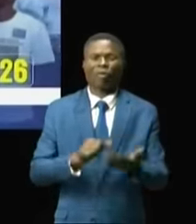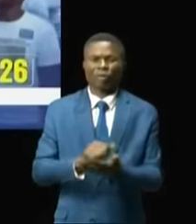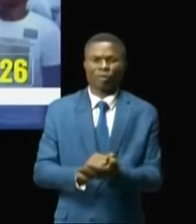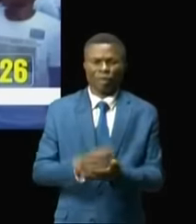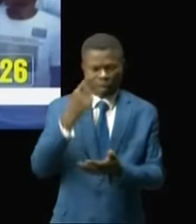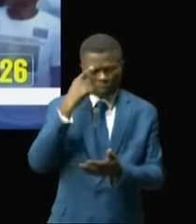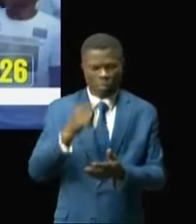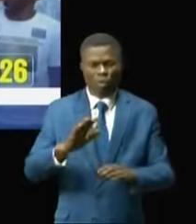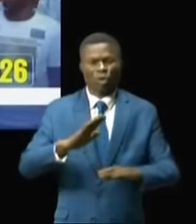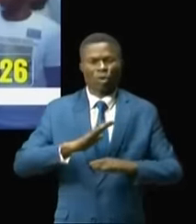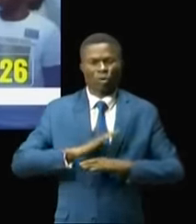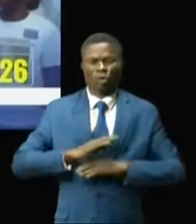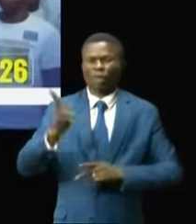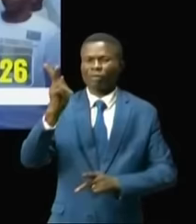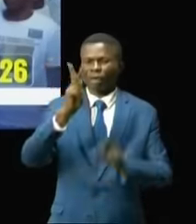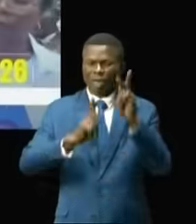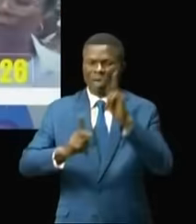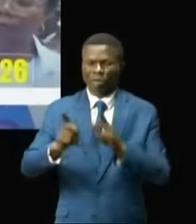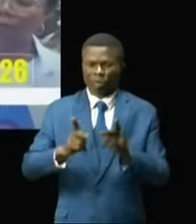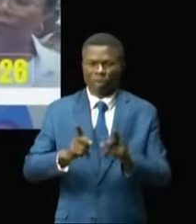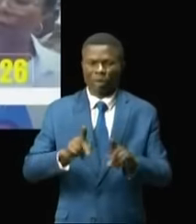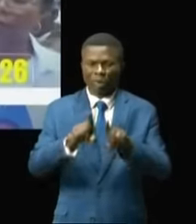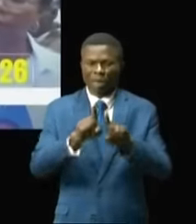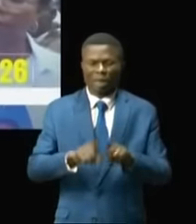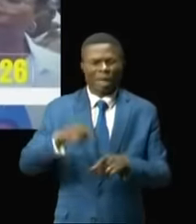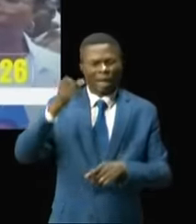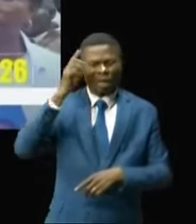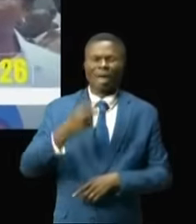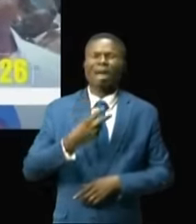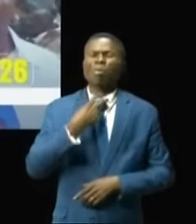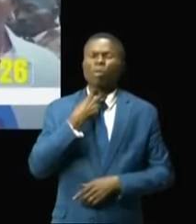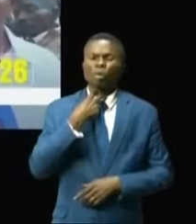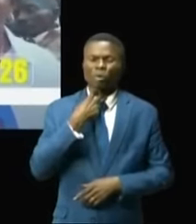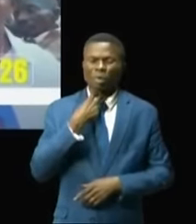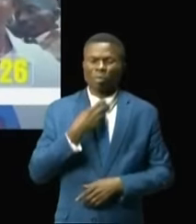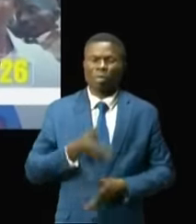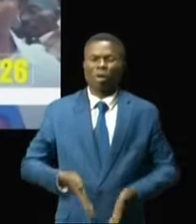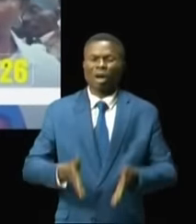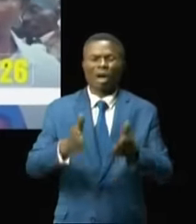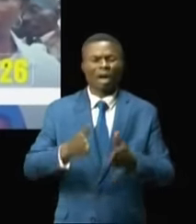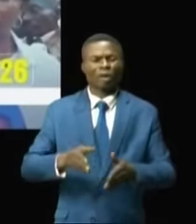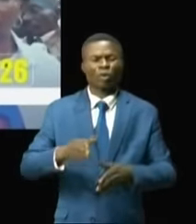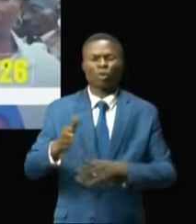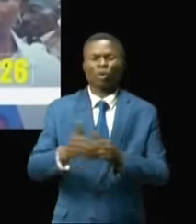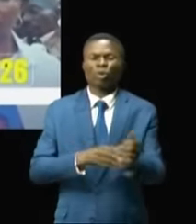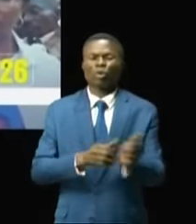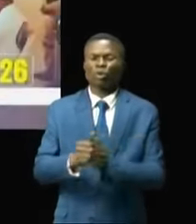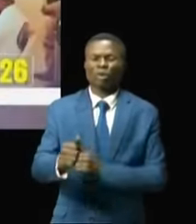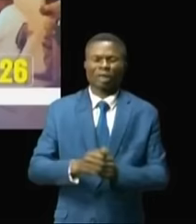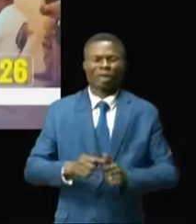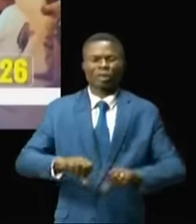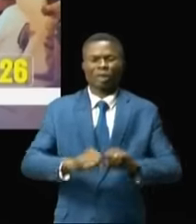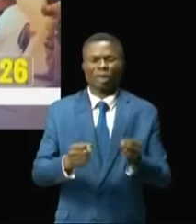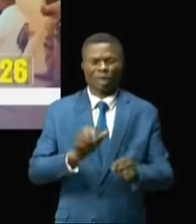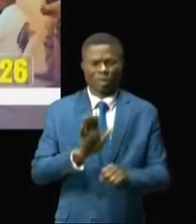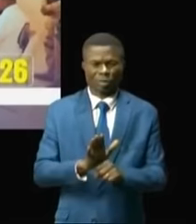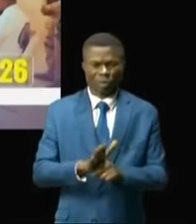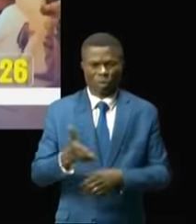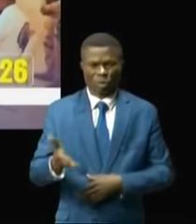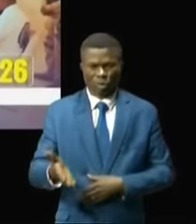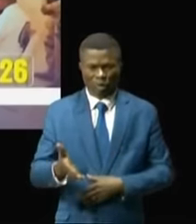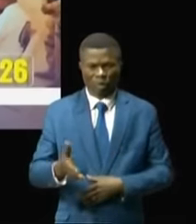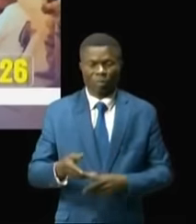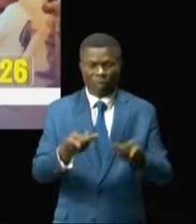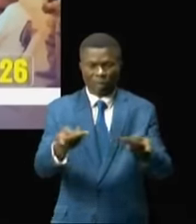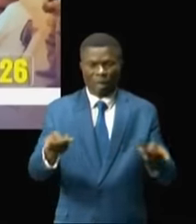pour soulager cette population qui s'est trouvée enclavée simplement à cause de cet endroit qui était, n'est-ce pas, cassé.